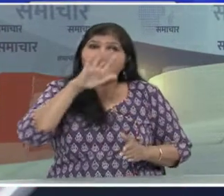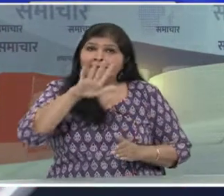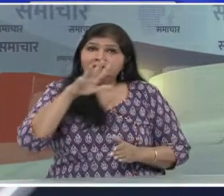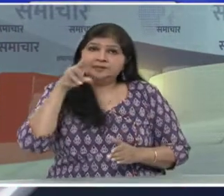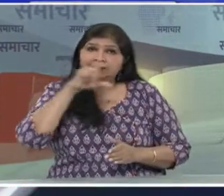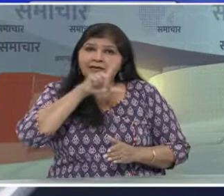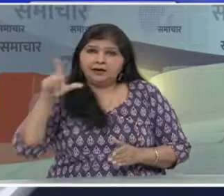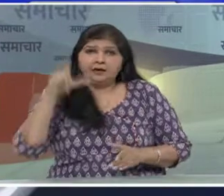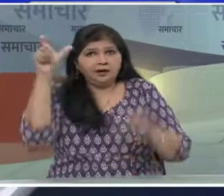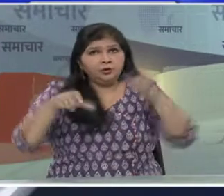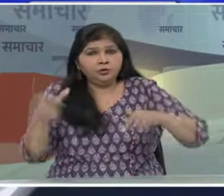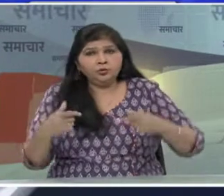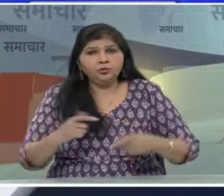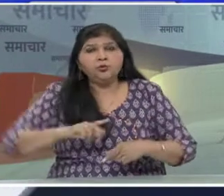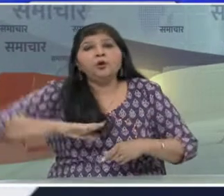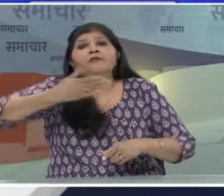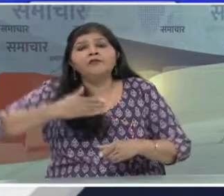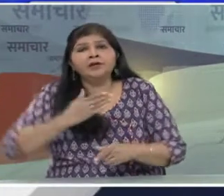हैं।